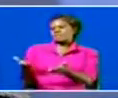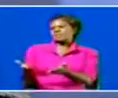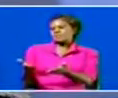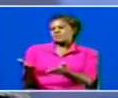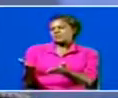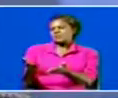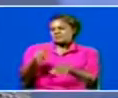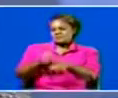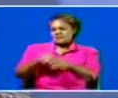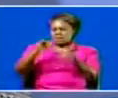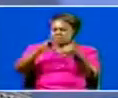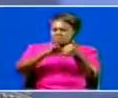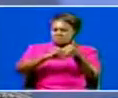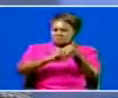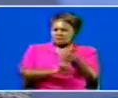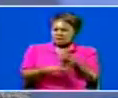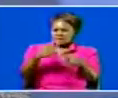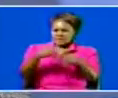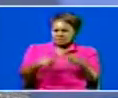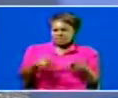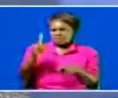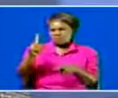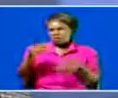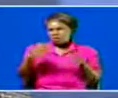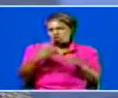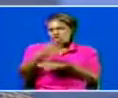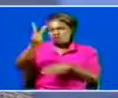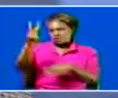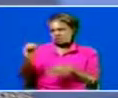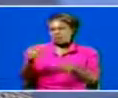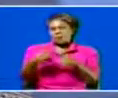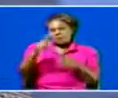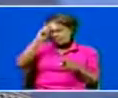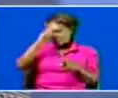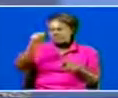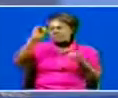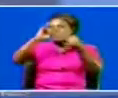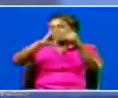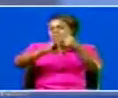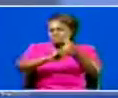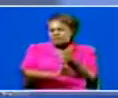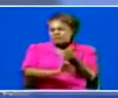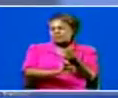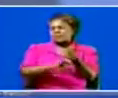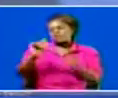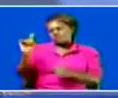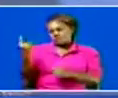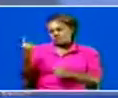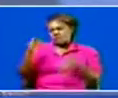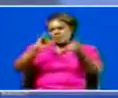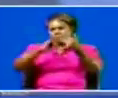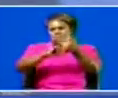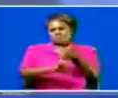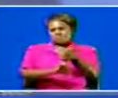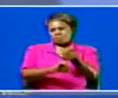Ikawa mnaoana mwaka mmoja ama hata zaidi ya miaka 20, lakini ndoa naipewe heshima. Na ndoa ni ya